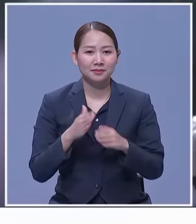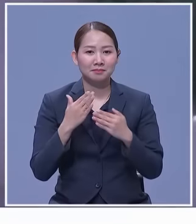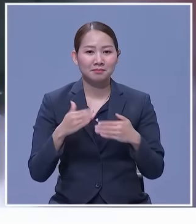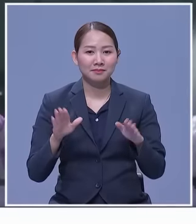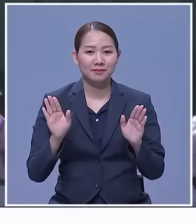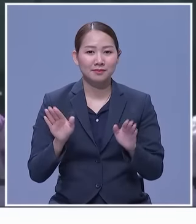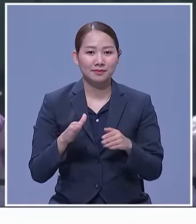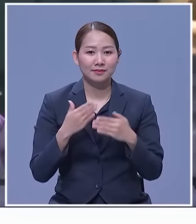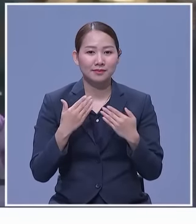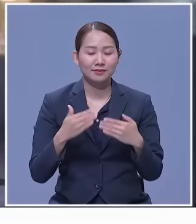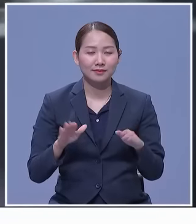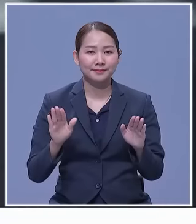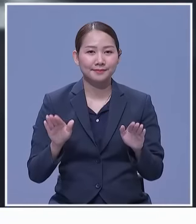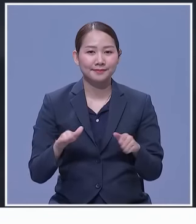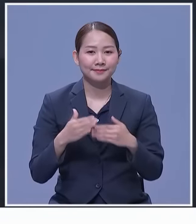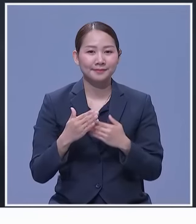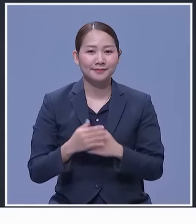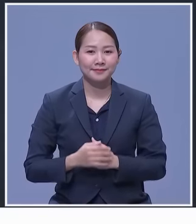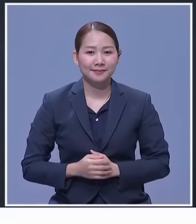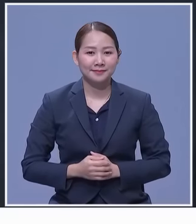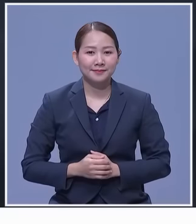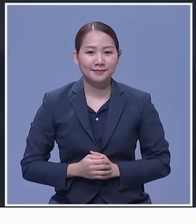แนวชายแดนจำนวน2,000ครับ